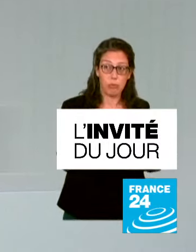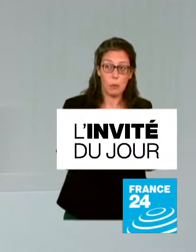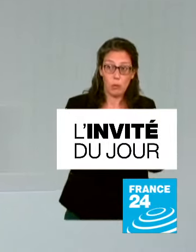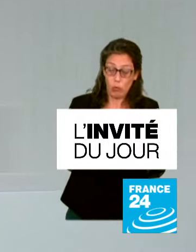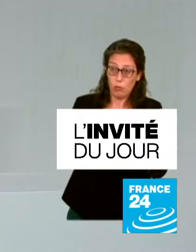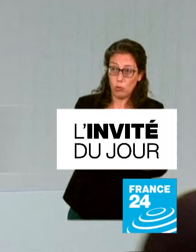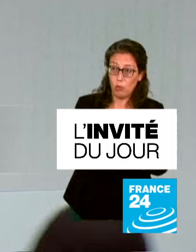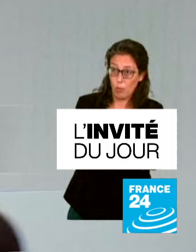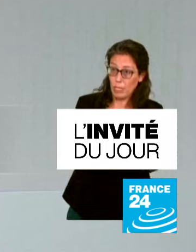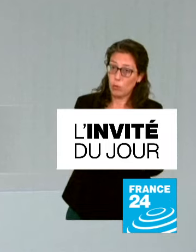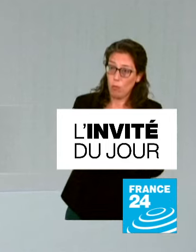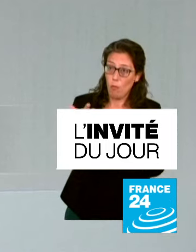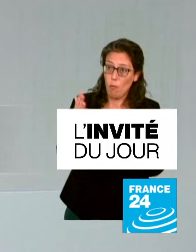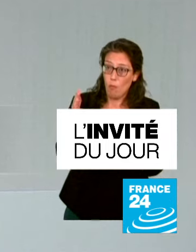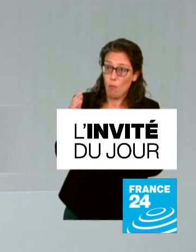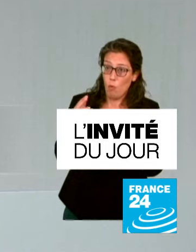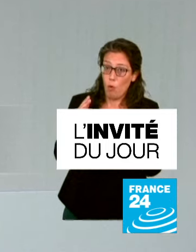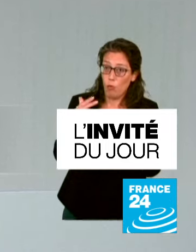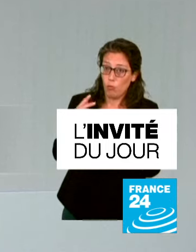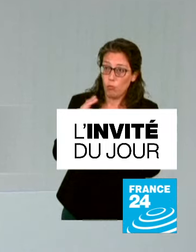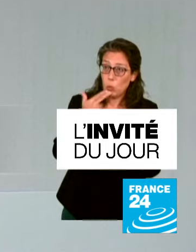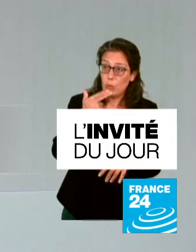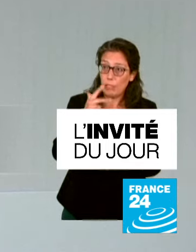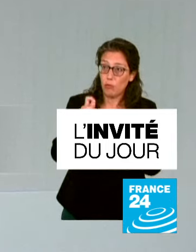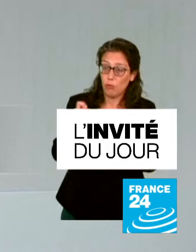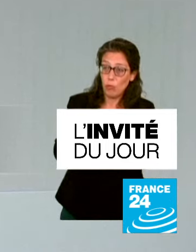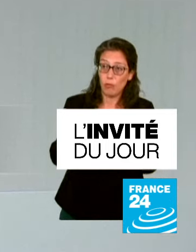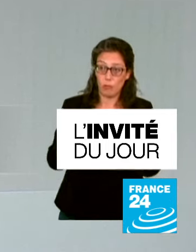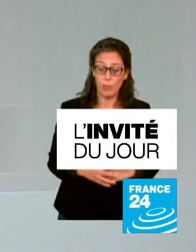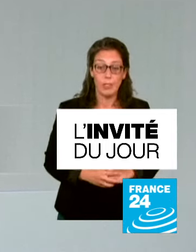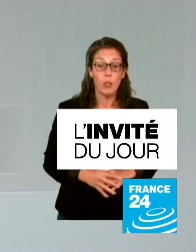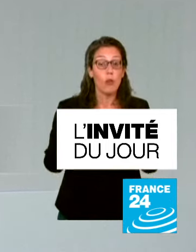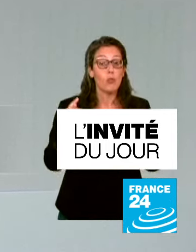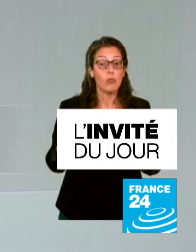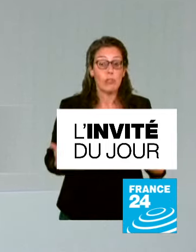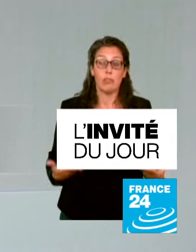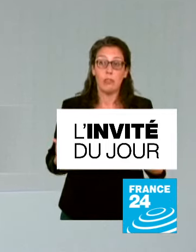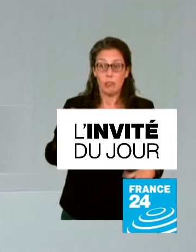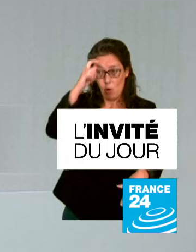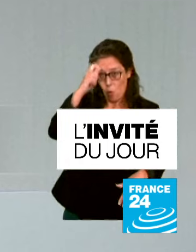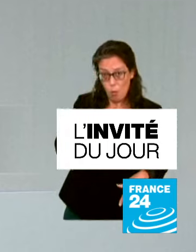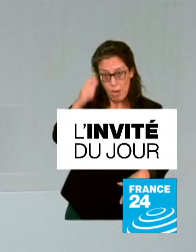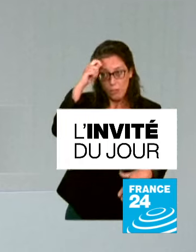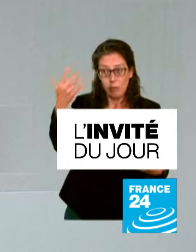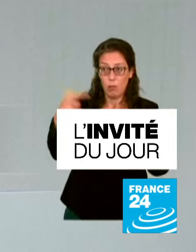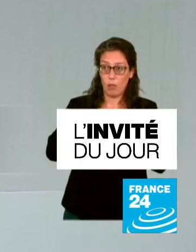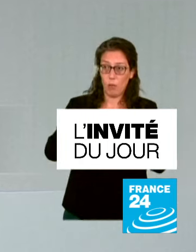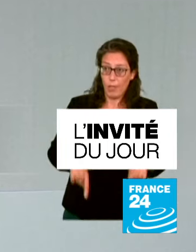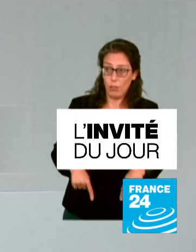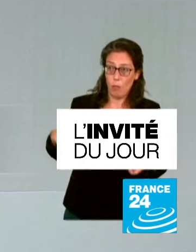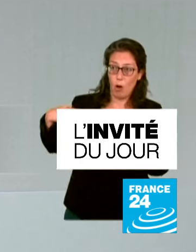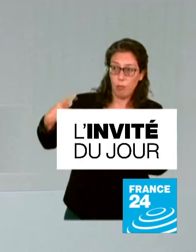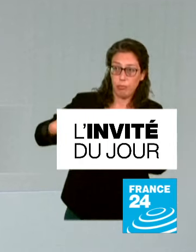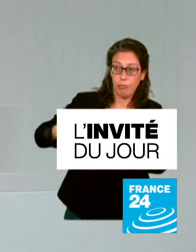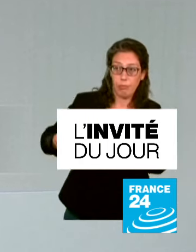d'élément de rupture, il n'y a pas d'élan. Et c'est très étonnant parce qu'il venait de prendre une déroute électorale.